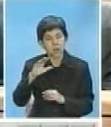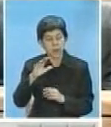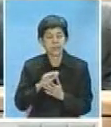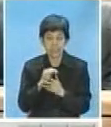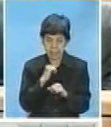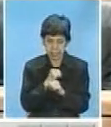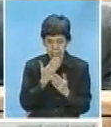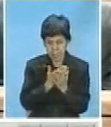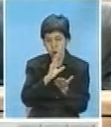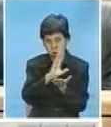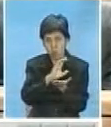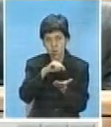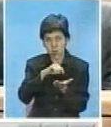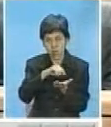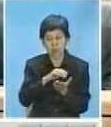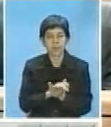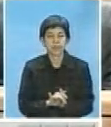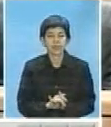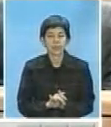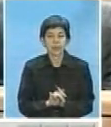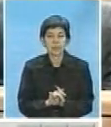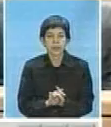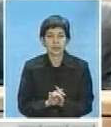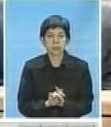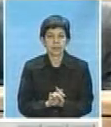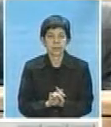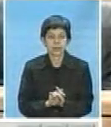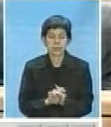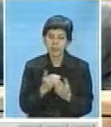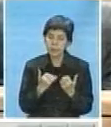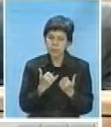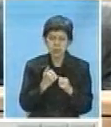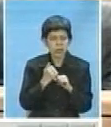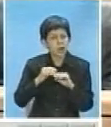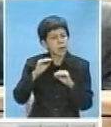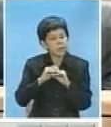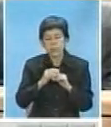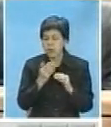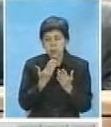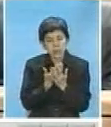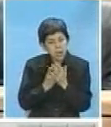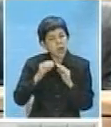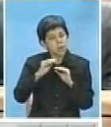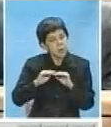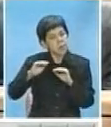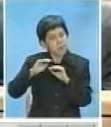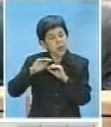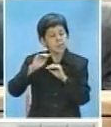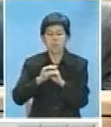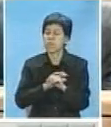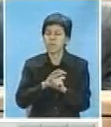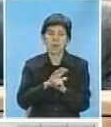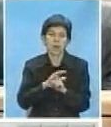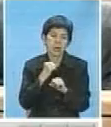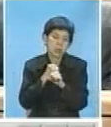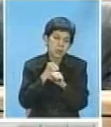ที่อยู่ในกองทุนนี้ทุกยุคทุกสมัยแล้วครับเพิ่มแต่เท่าไหร่ก็ไม่พอเพราะเราไปตั้งหลักการ